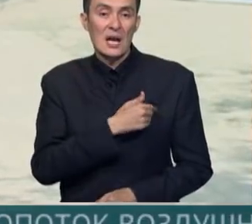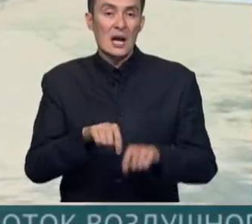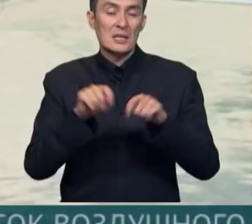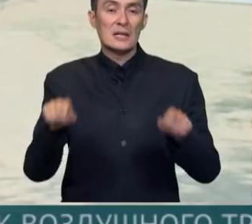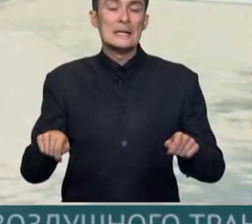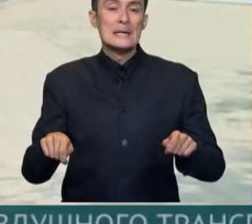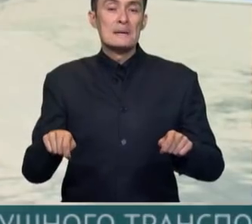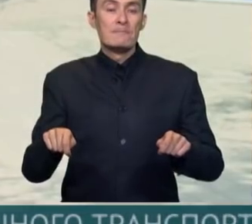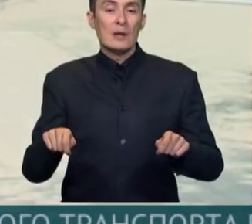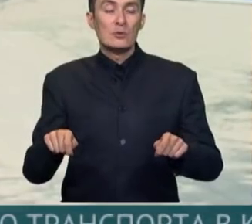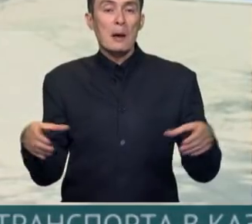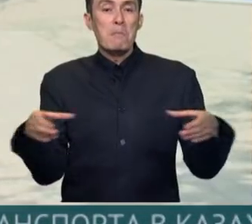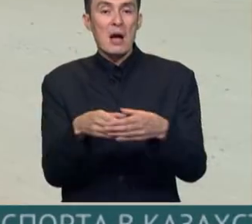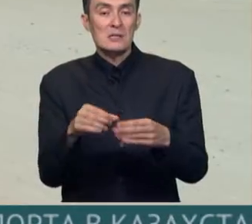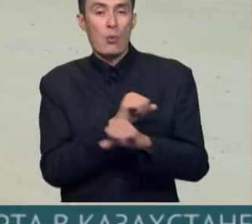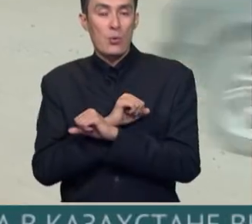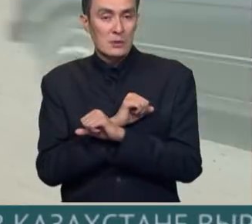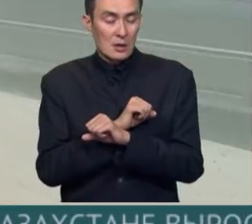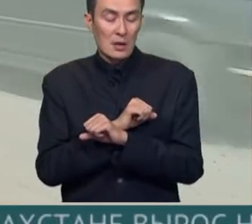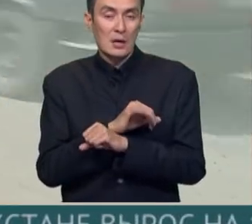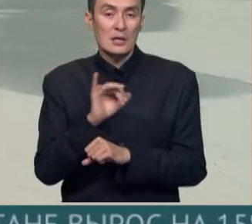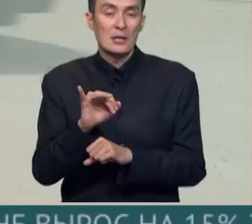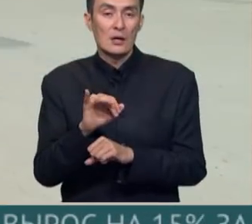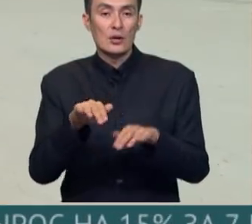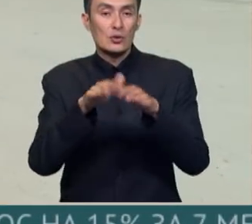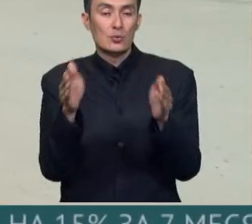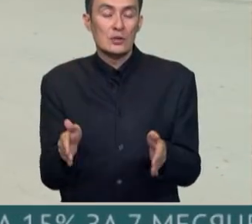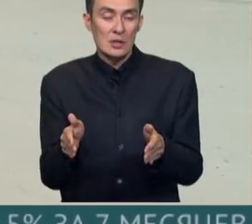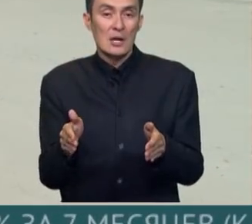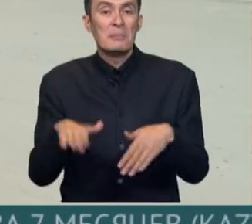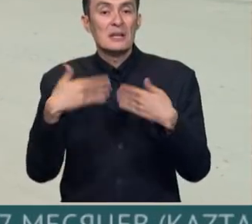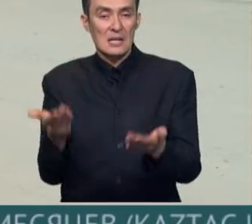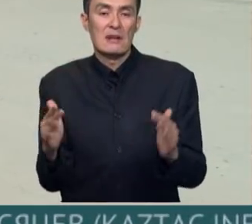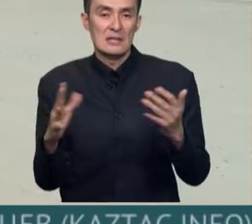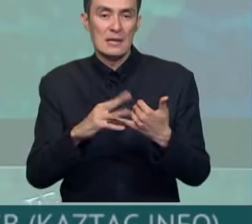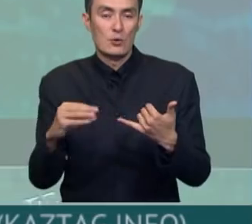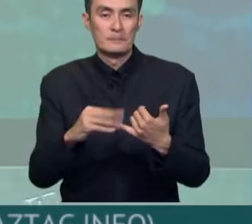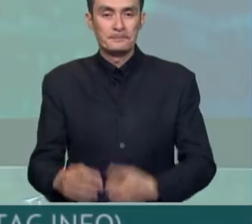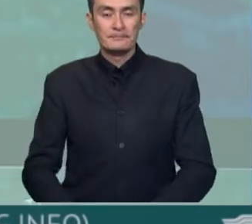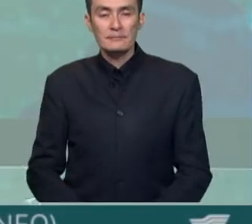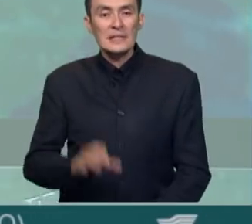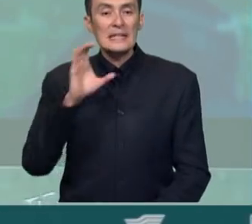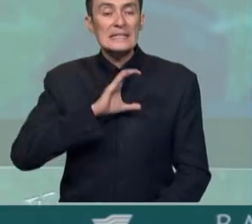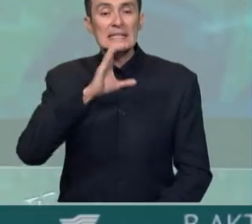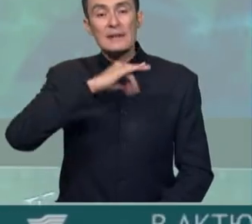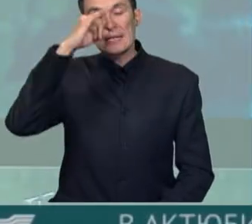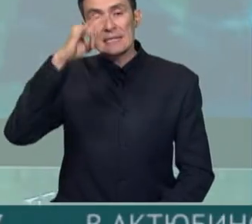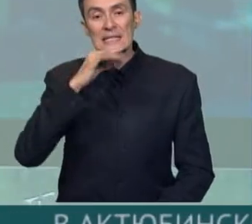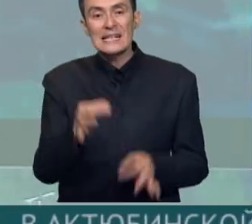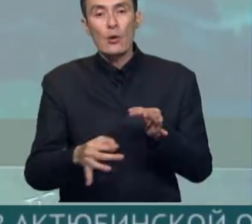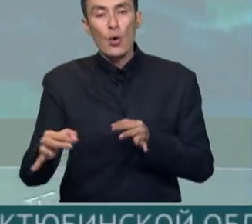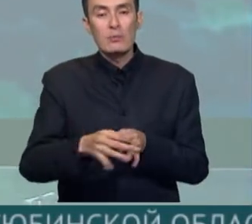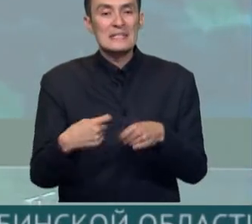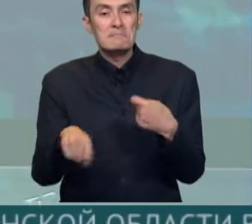здесь базу отдыха и юрточный городок построить, землю предоставили. В Северо-Казахстанской области